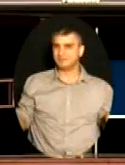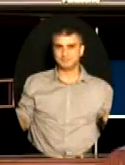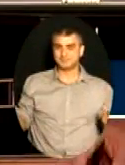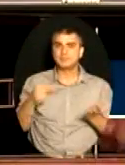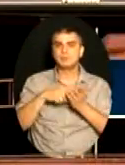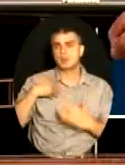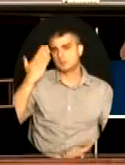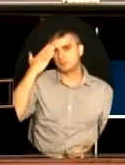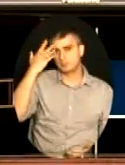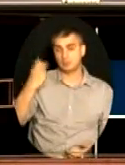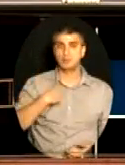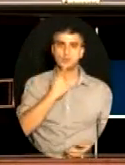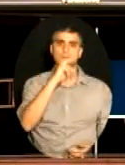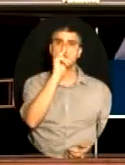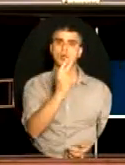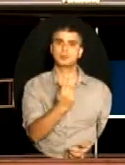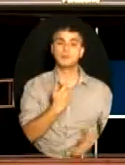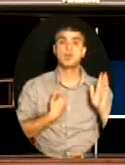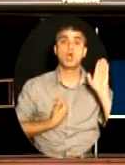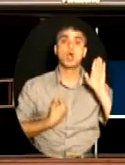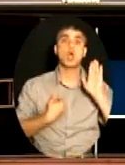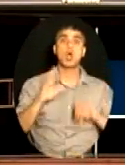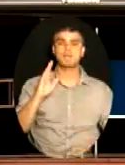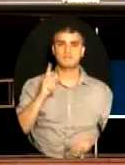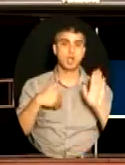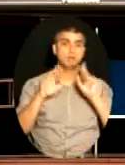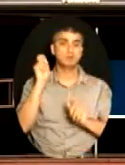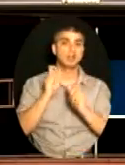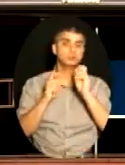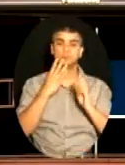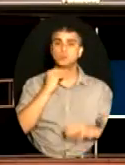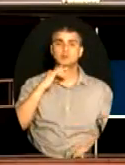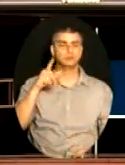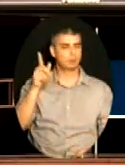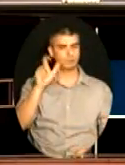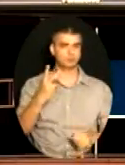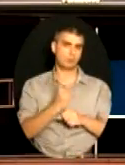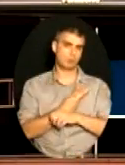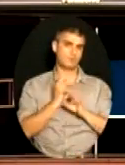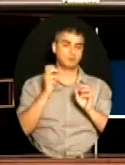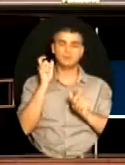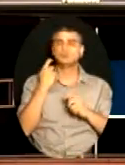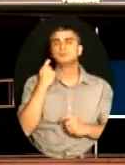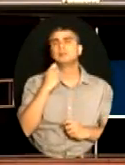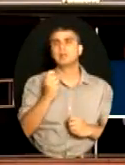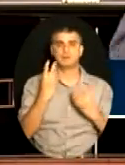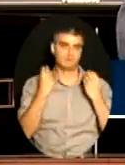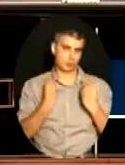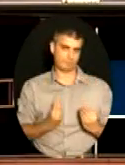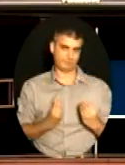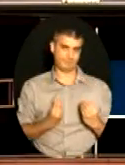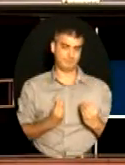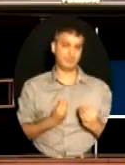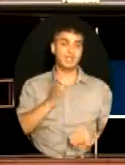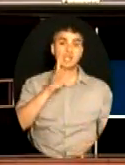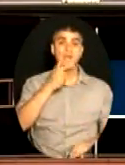אני מכיר, אני אומר עוד הפעם, רובם של תושבי יהודה ושומרון הם נורמטיביים, אנשים יקרים.